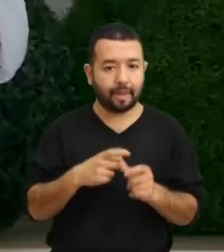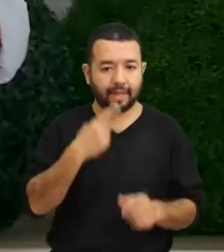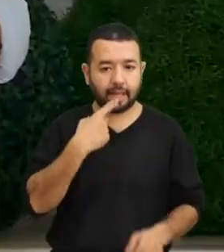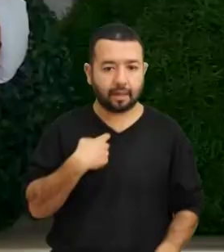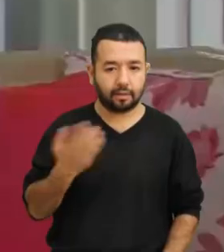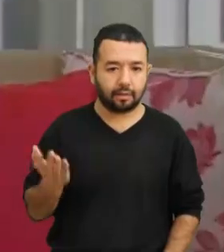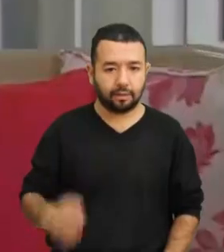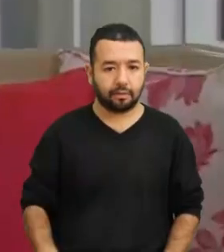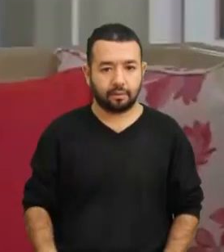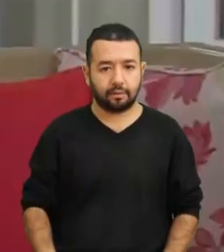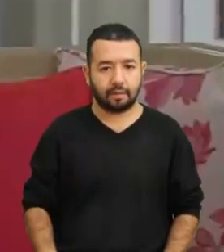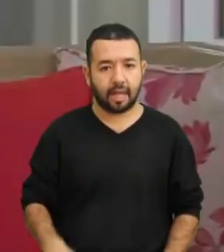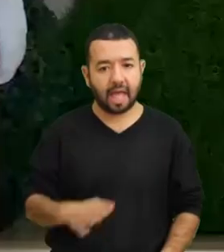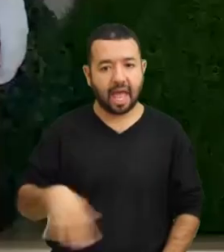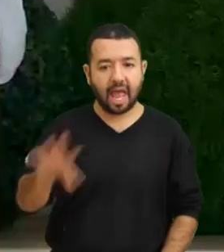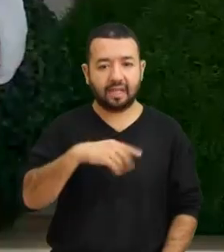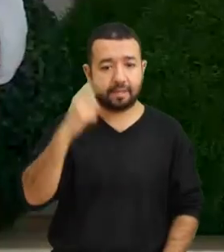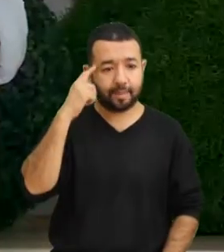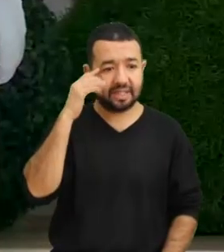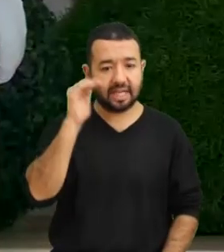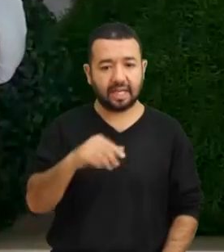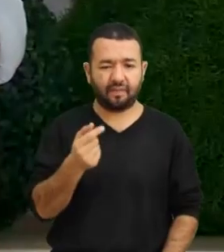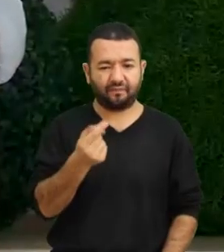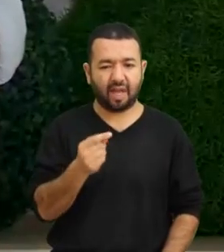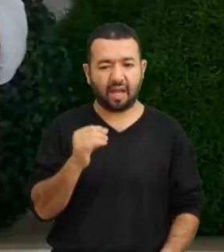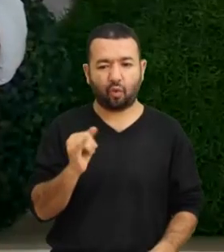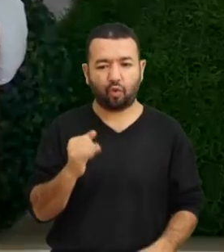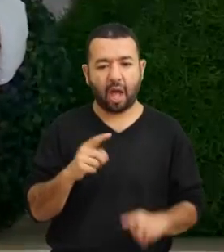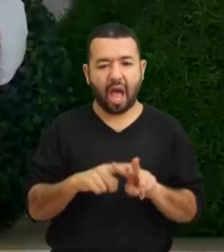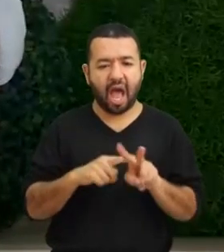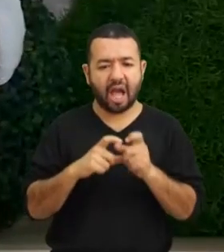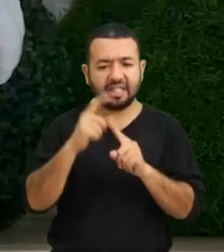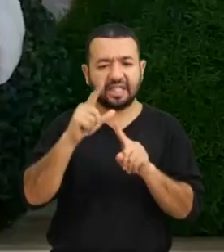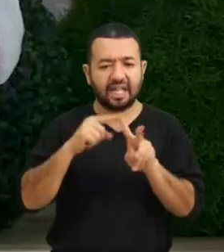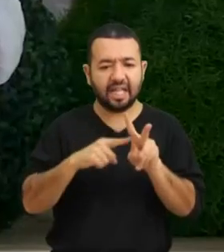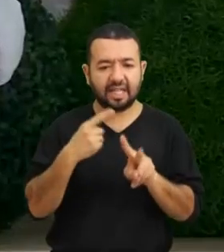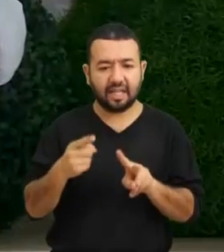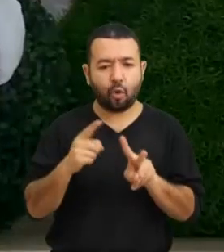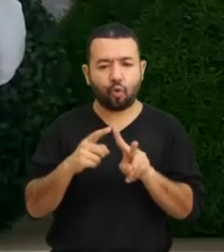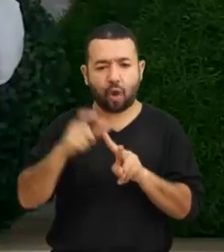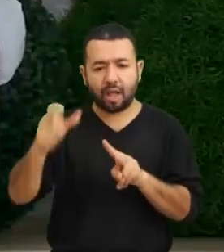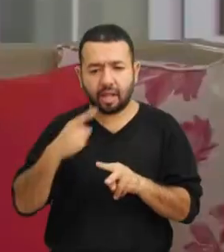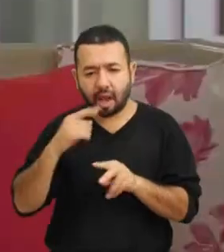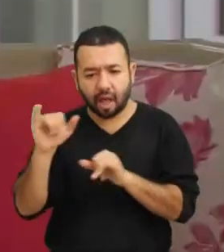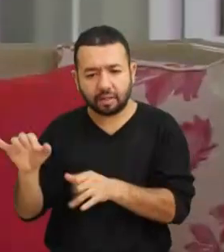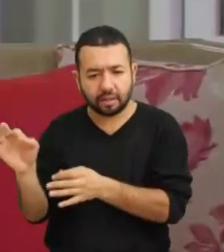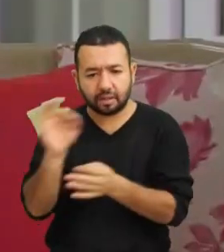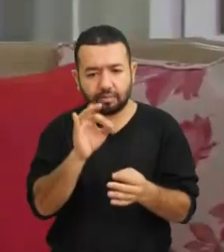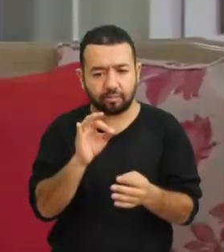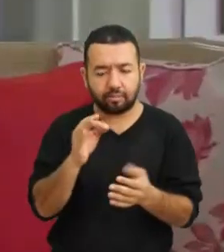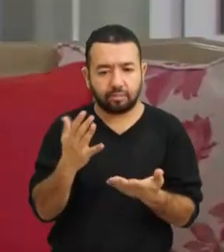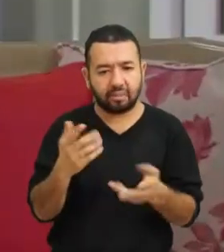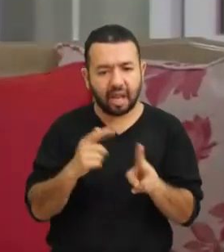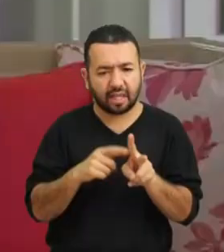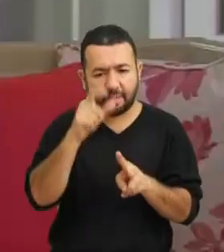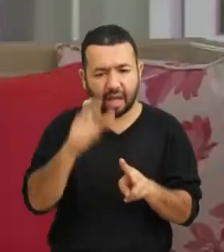dedi? Herkesin başına gelebilecek ufak tefek aksilikler. Aynı Nurhan'ın lafları, bak bak. Yani Kemal'im ne